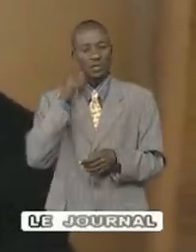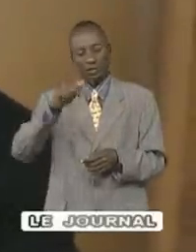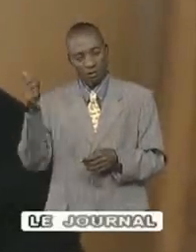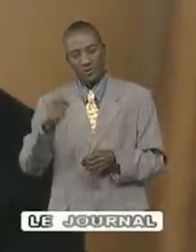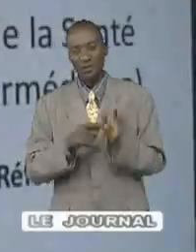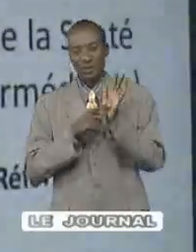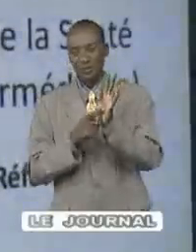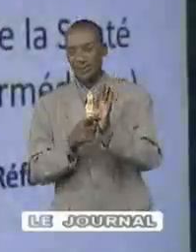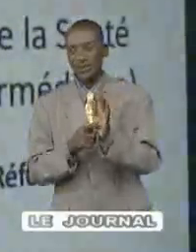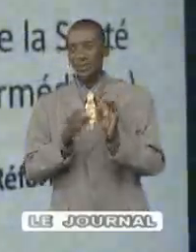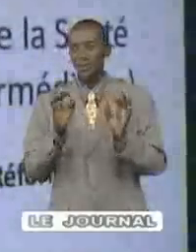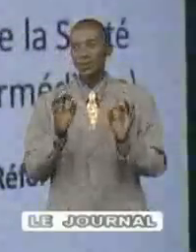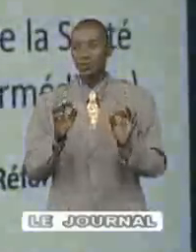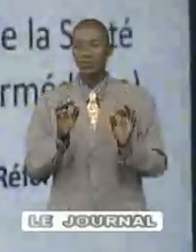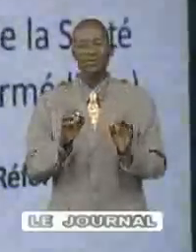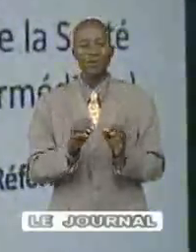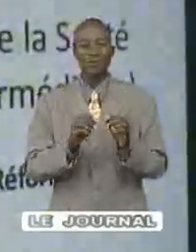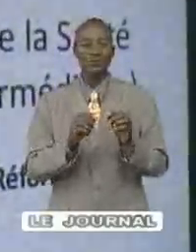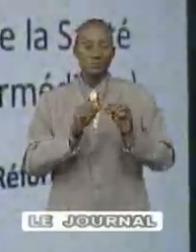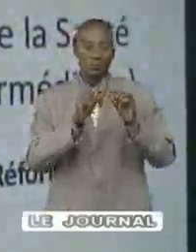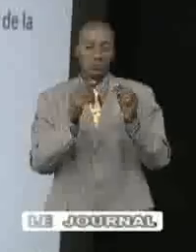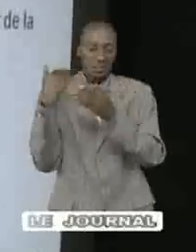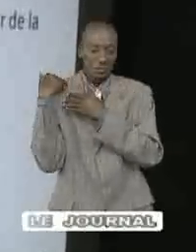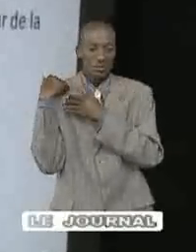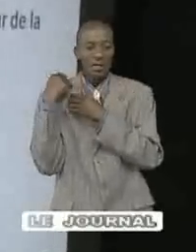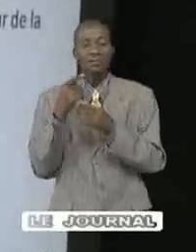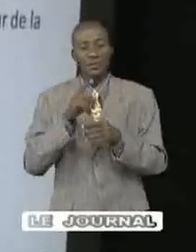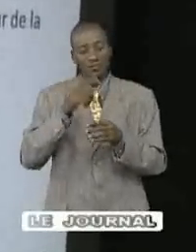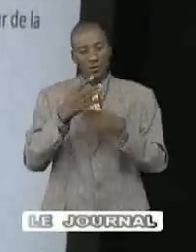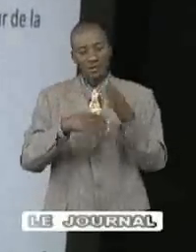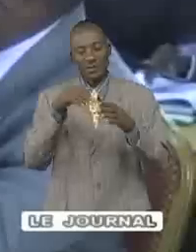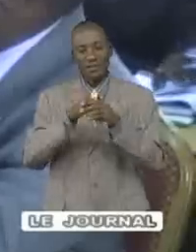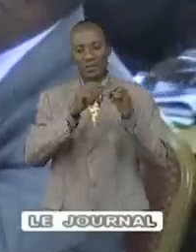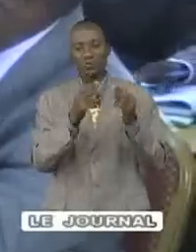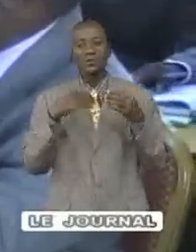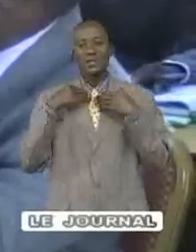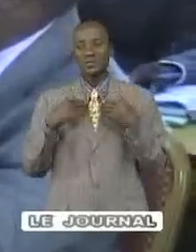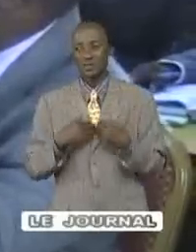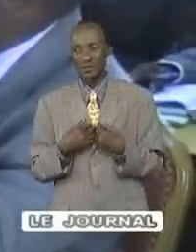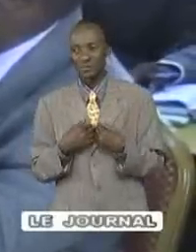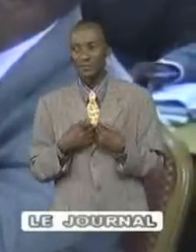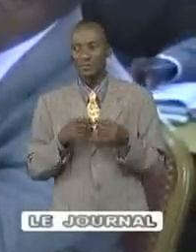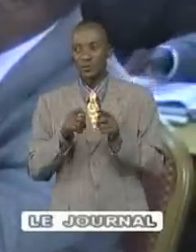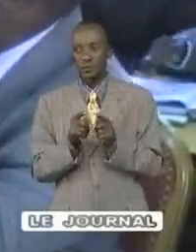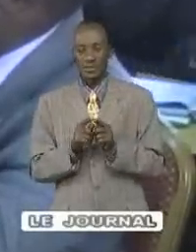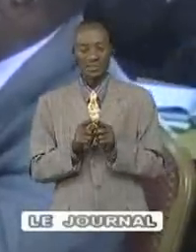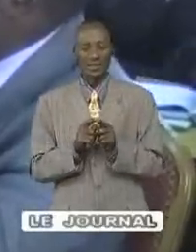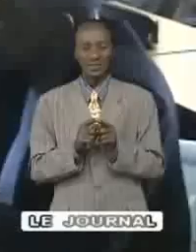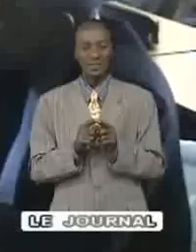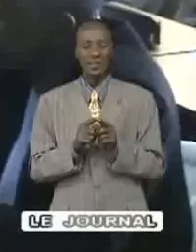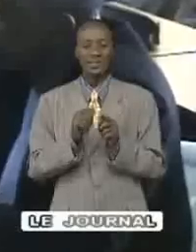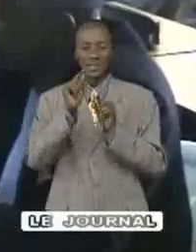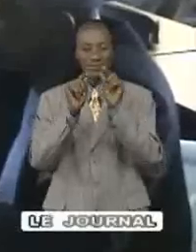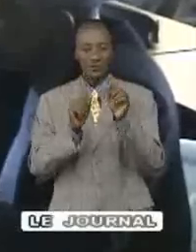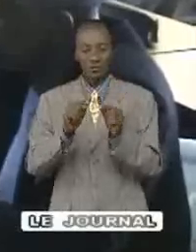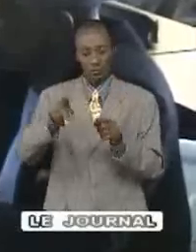présenté le nouveau cadre organique proprement dit, devant régir le secteur de la santé, avec un accent particulier sur la division provinciale de la santé.